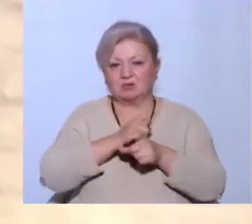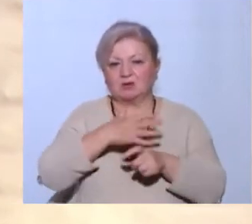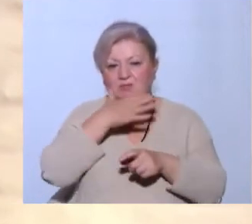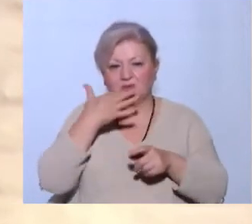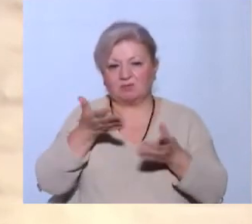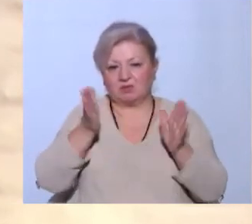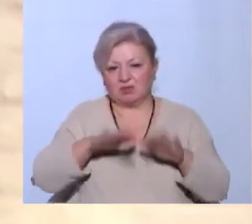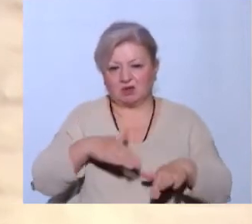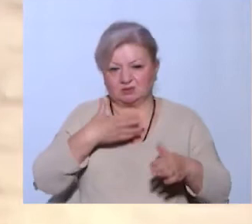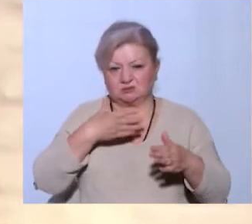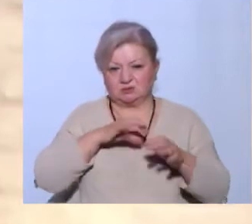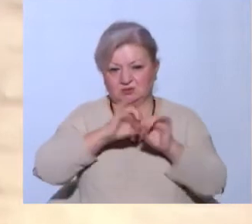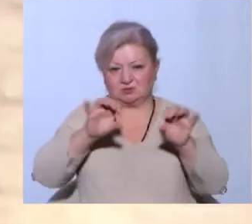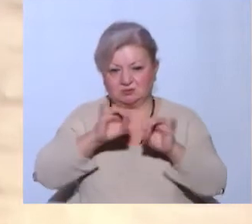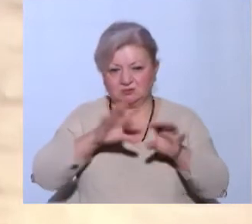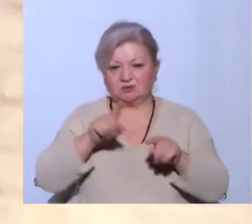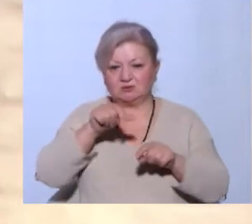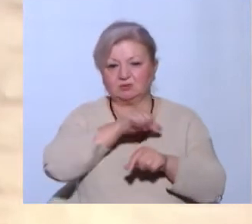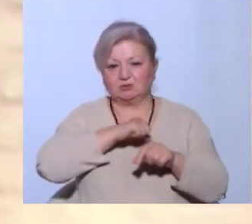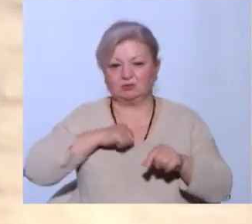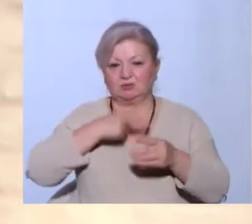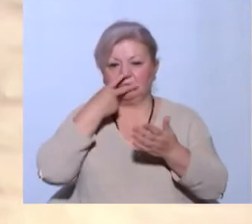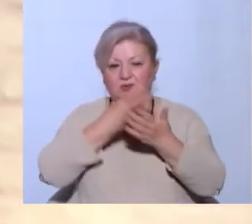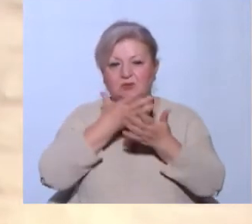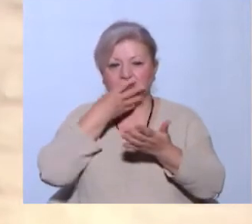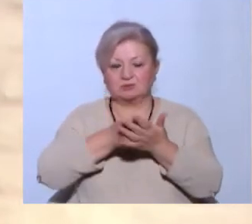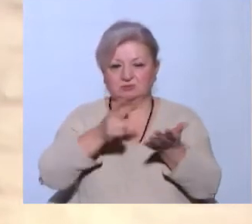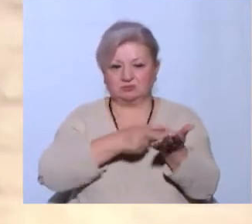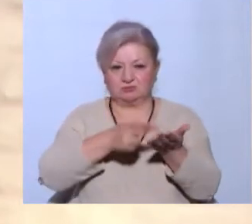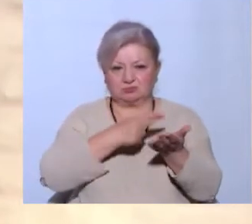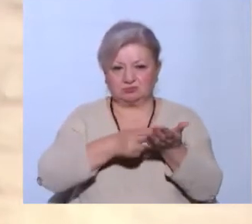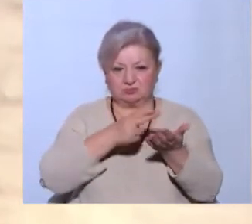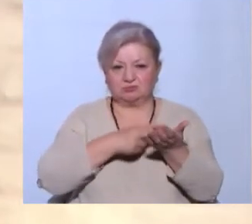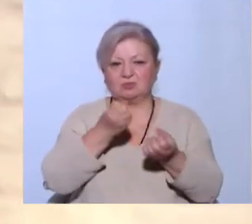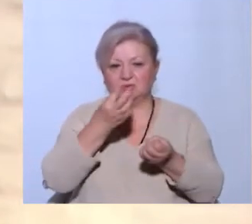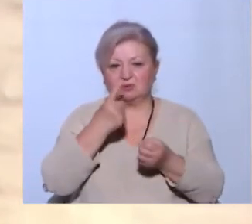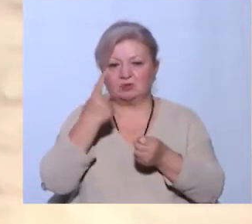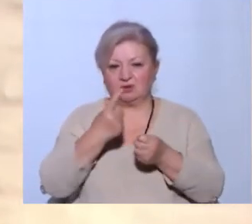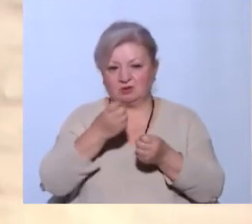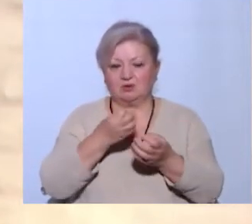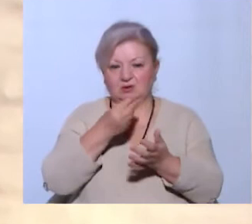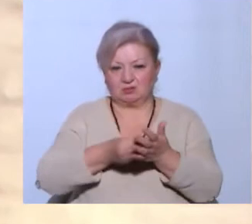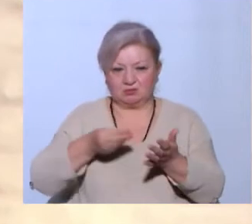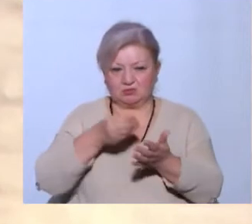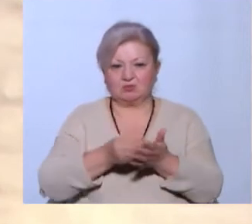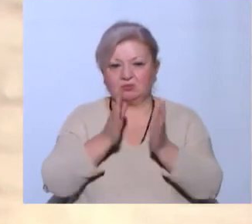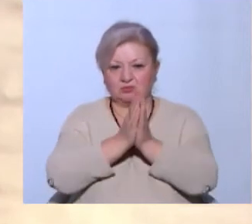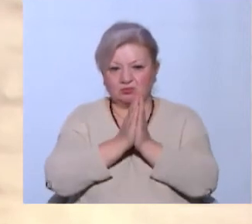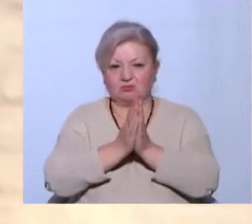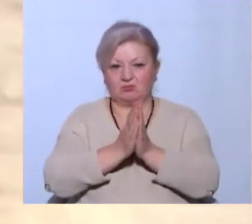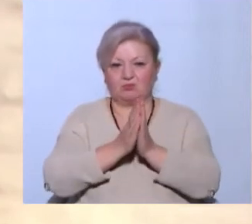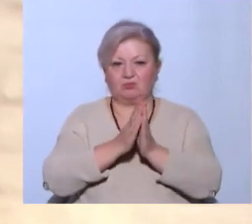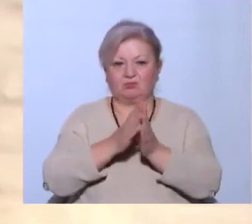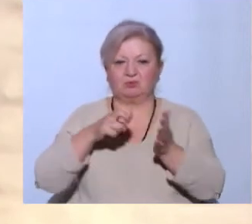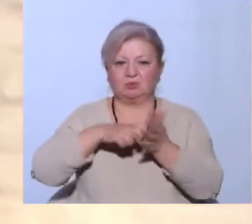თქვენ საკუთარ სახელმძღვანელოში ნახეთ ეს მასალა და კიდევ ერთხელ გთხოვთ, რომ გადაუგზავნოთ თქვენს მასწავლებლებს პრობლემები